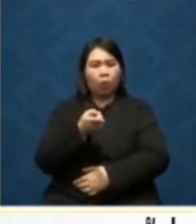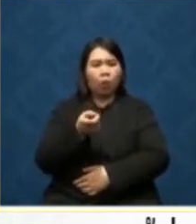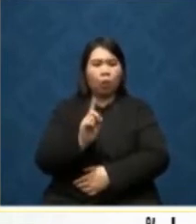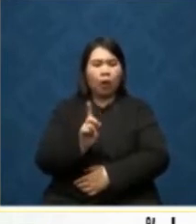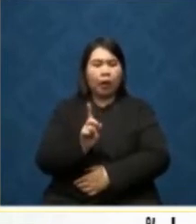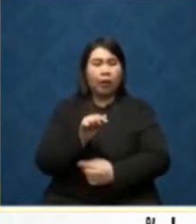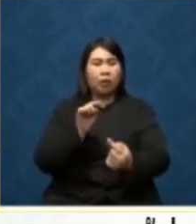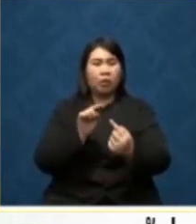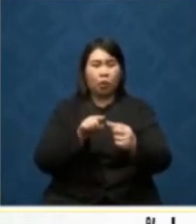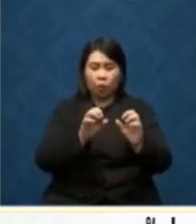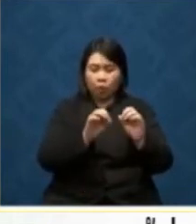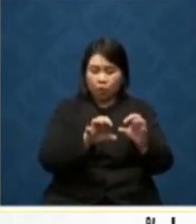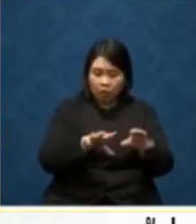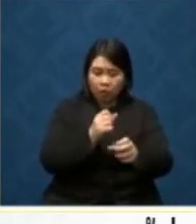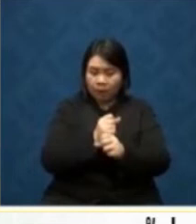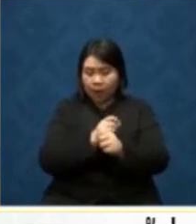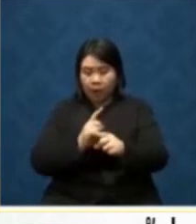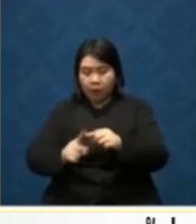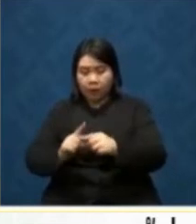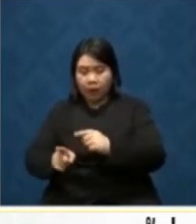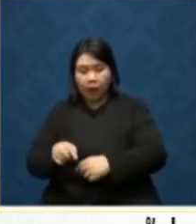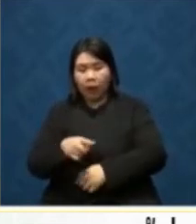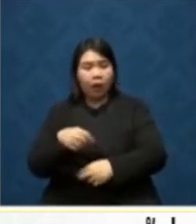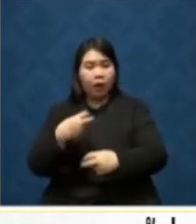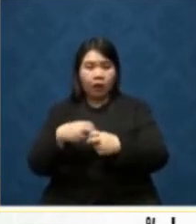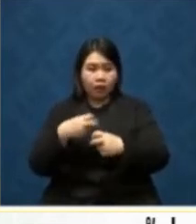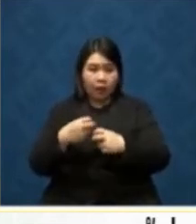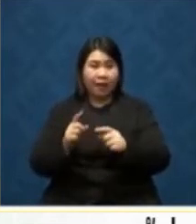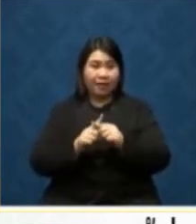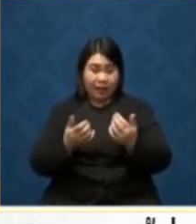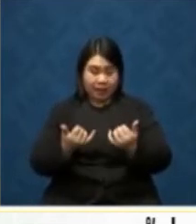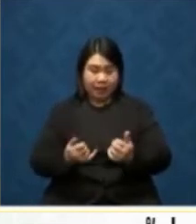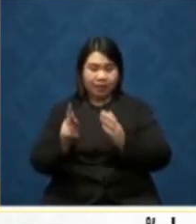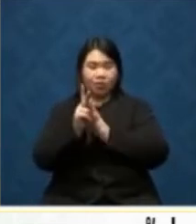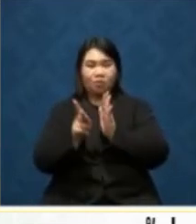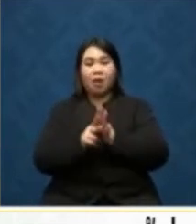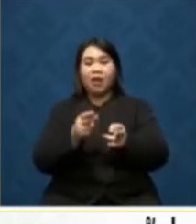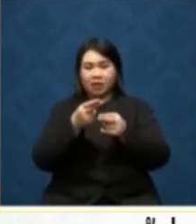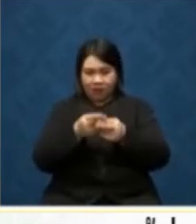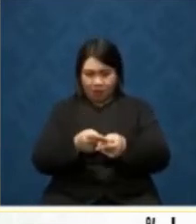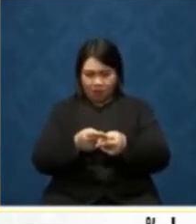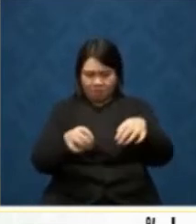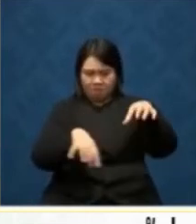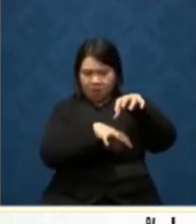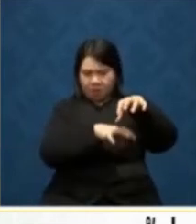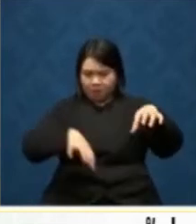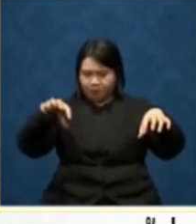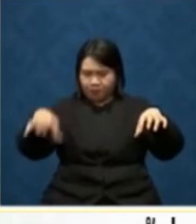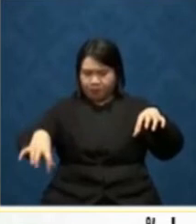มนมีน้อยอะ หรือแทบจะใช้ไม่ได้เลย ในลักษณะของการตเนินงาน